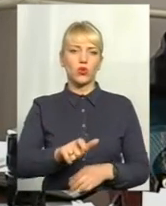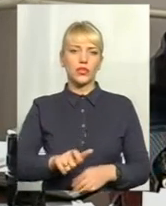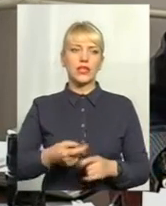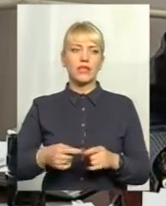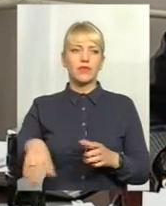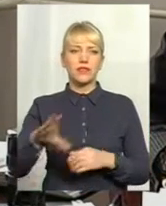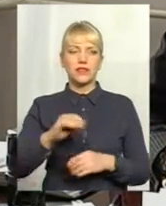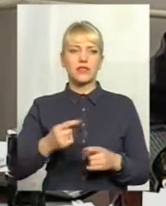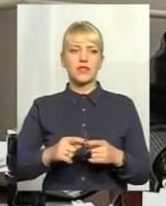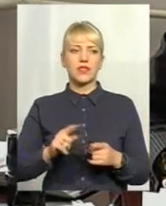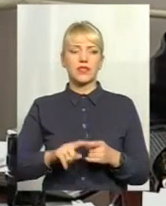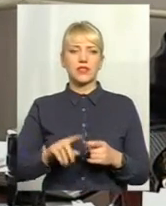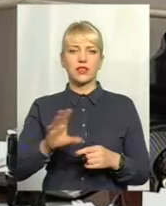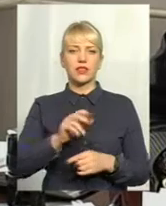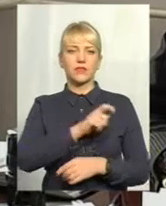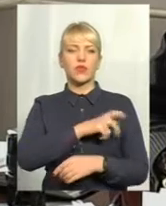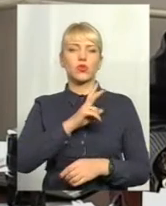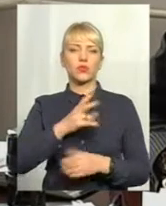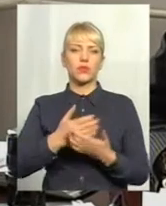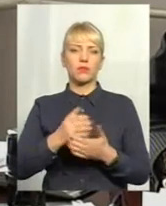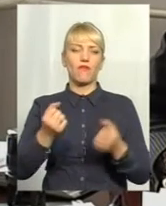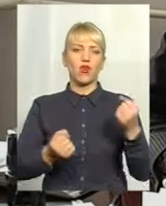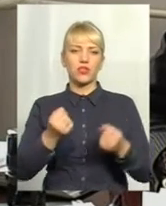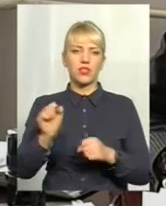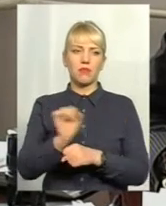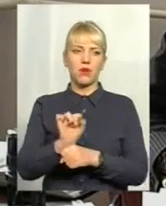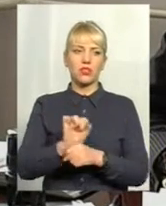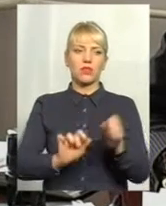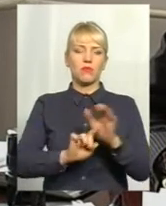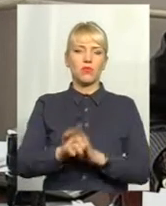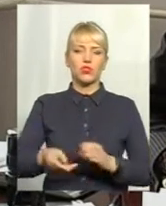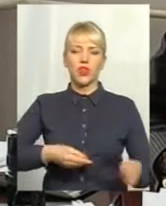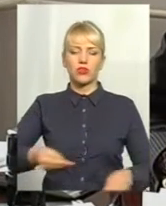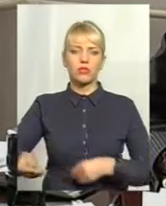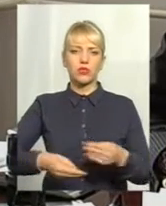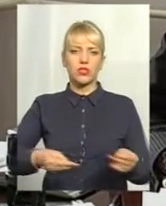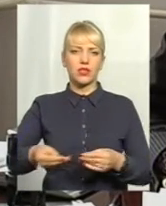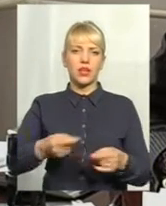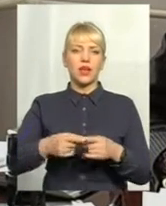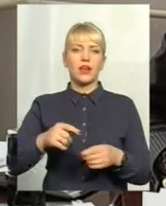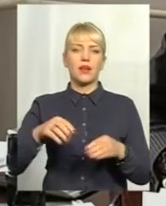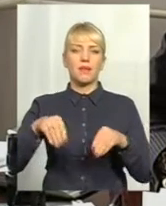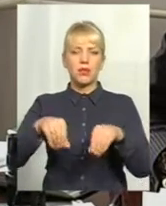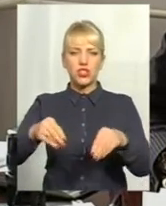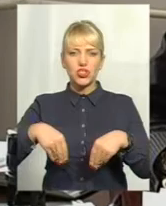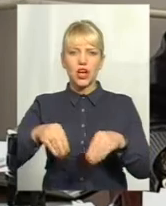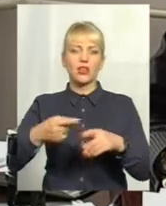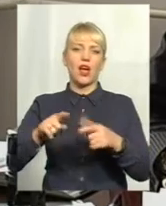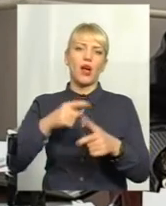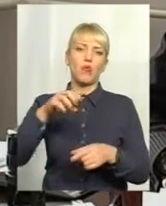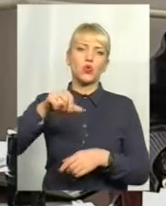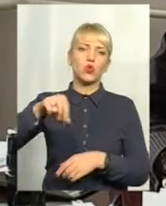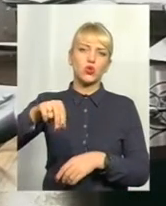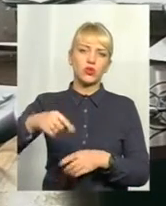весь персонал, який чергує, тобто це всі водії машин, починають посипати піщано-соляною або просто сіллю